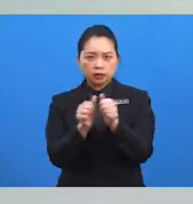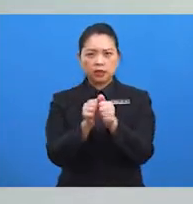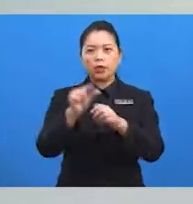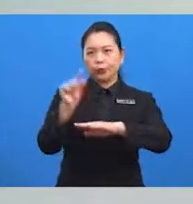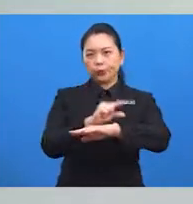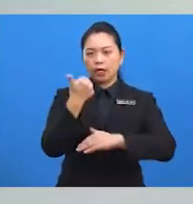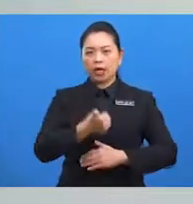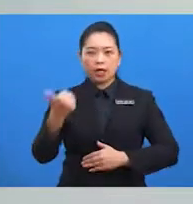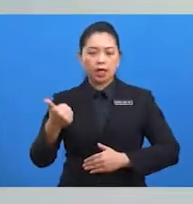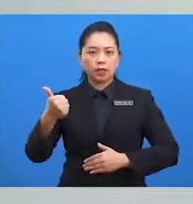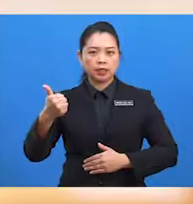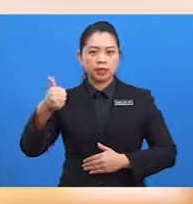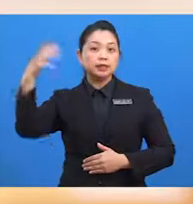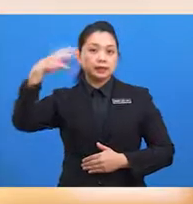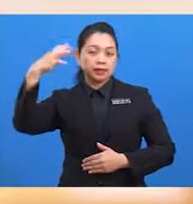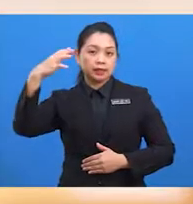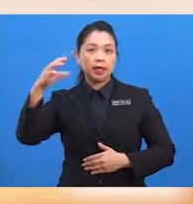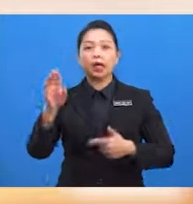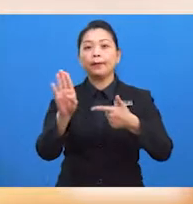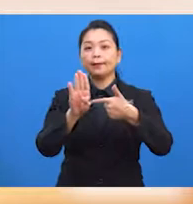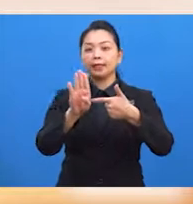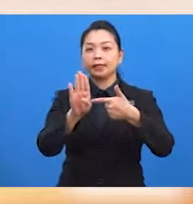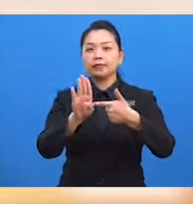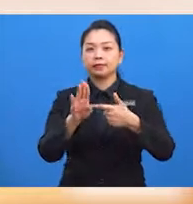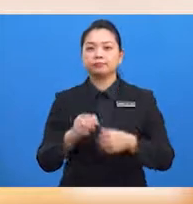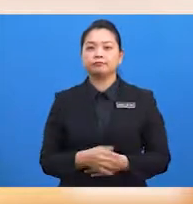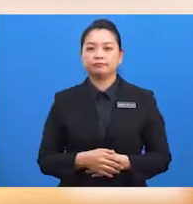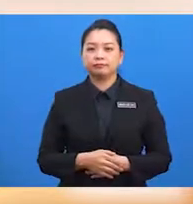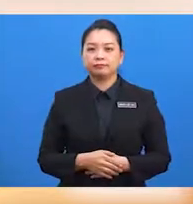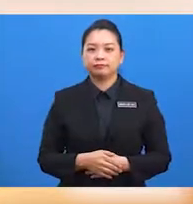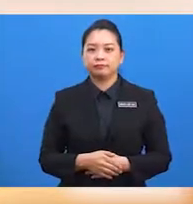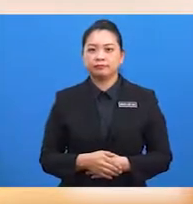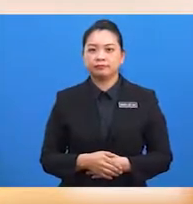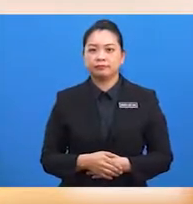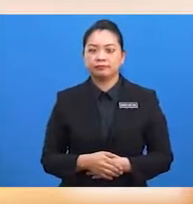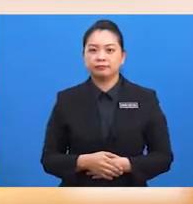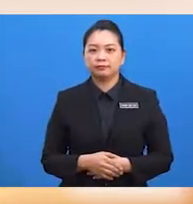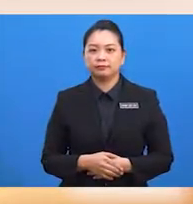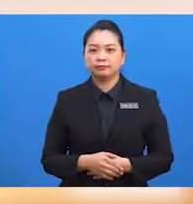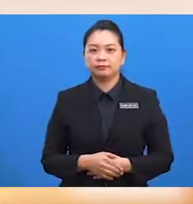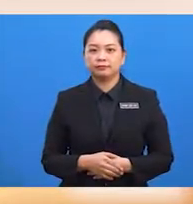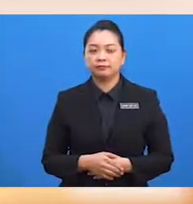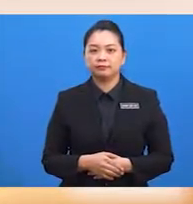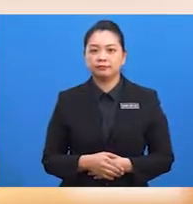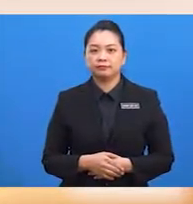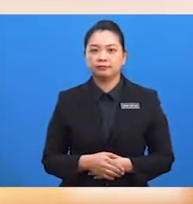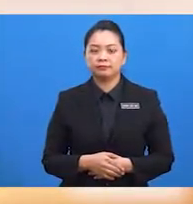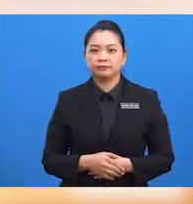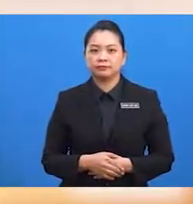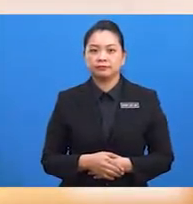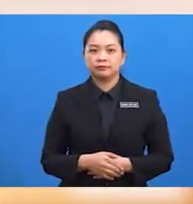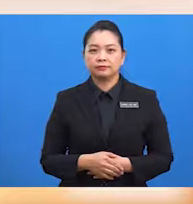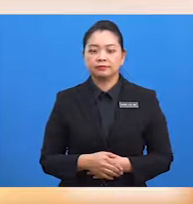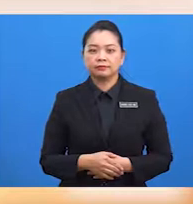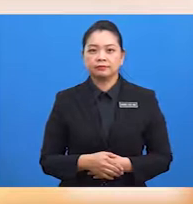beta murid-murid jacket alat pengesahan Sinar beta mengesan terlalu banyak Sinar